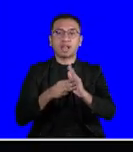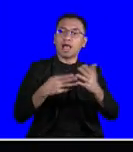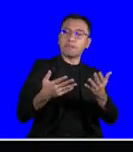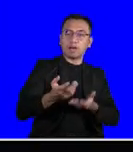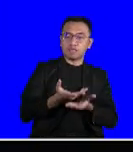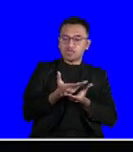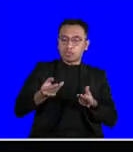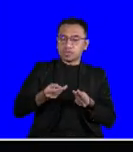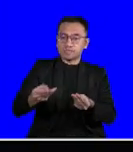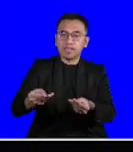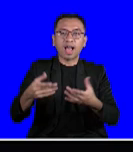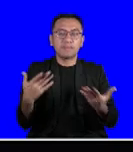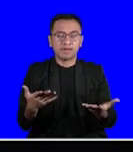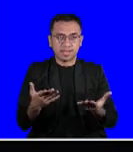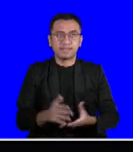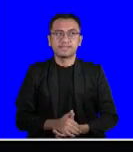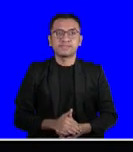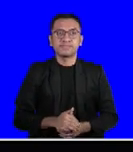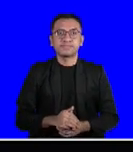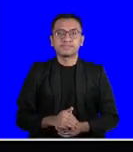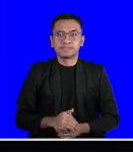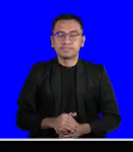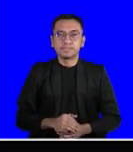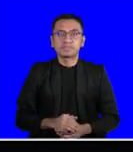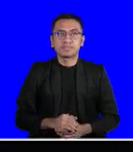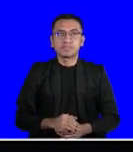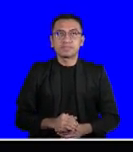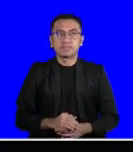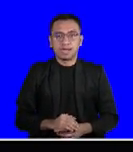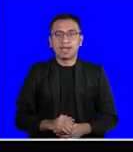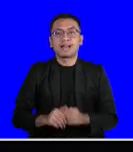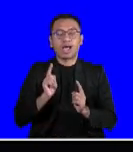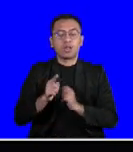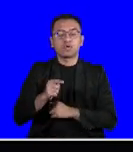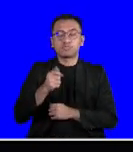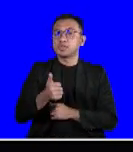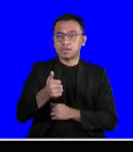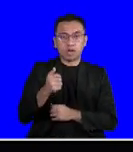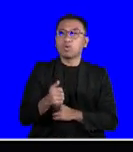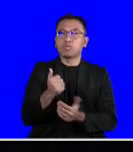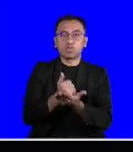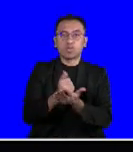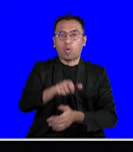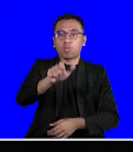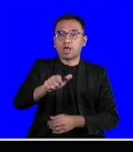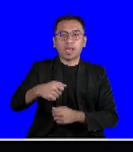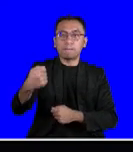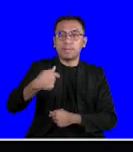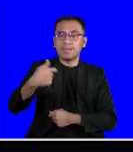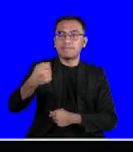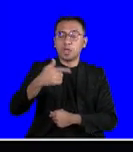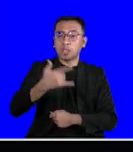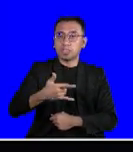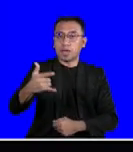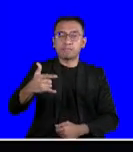kita berikan dari bisnis kuliner kita, maka kita akan memiliki pelanggan yang loyalitas. Dan tentunya pelanggan yang